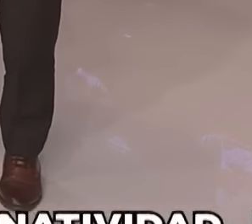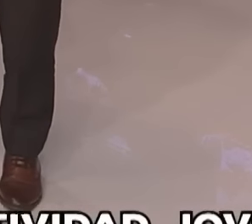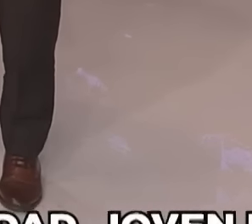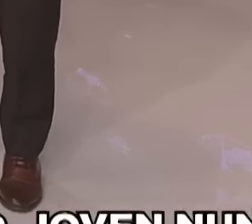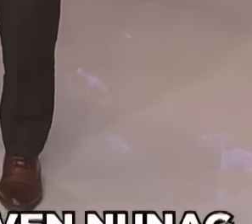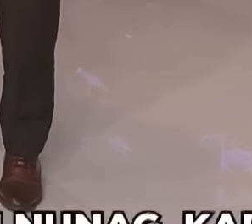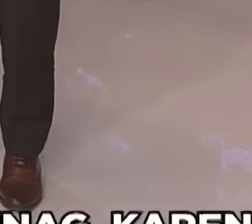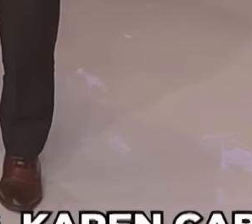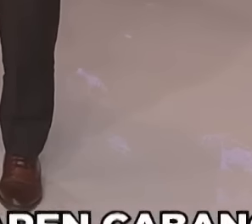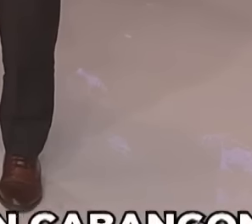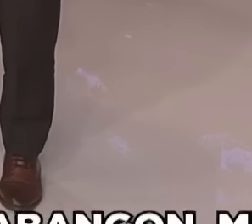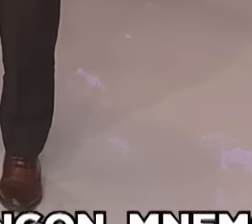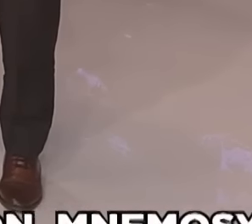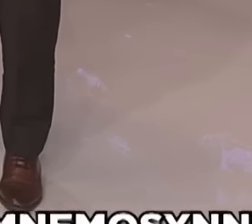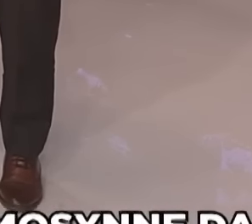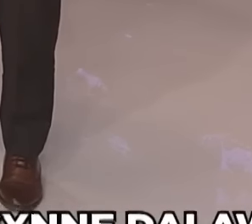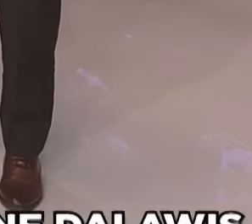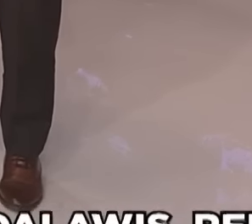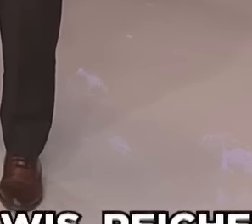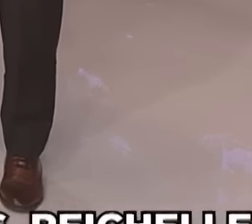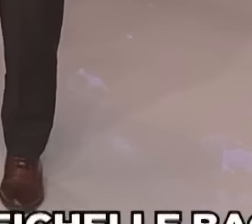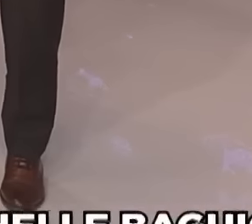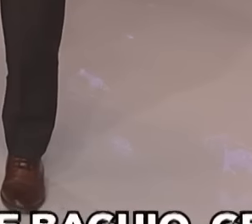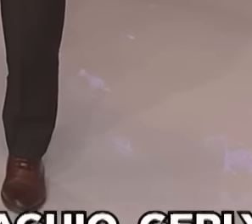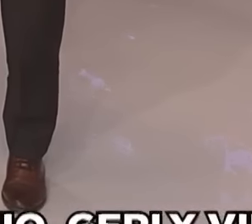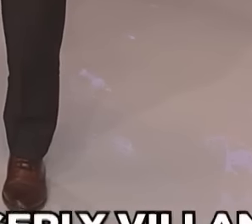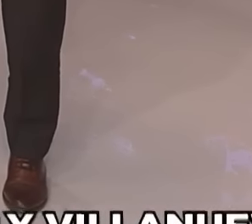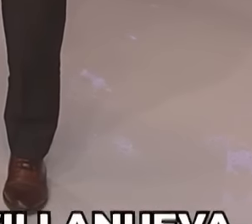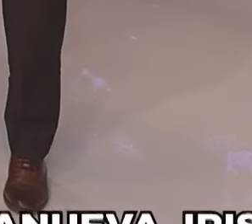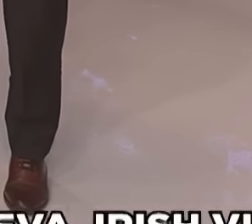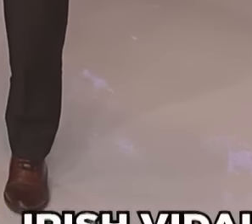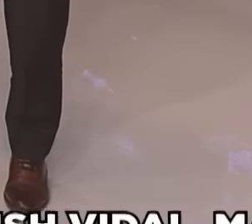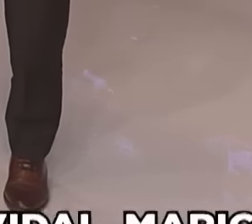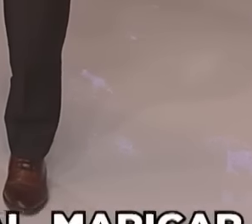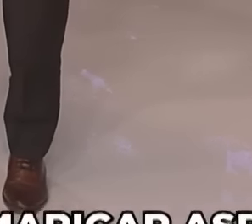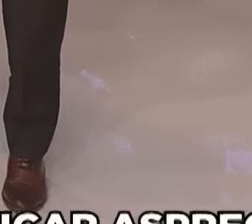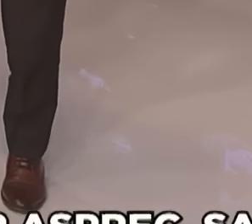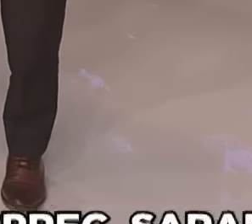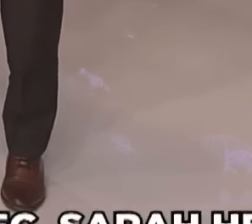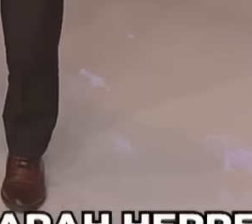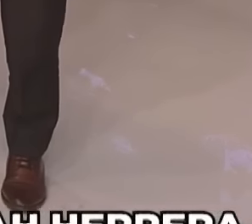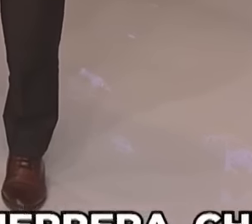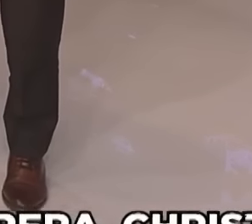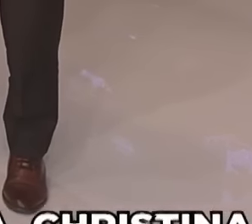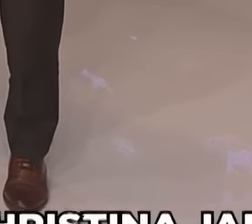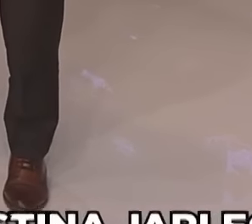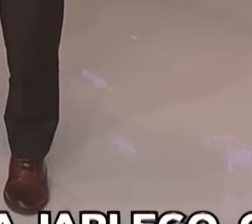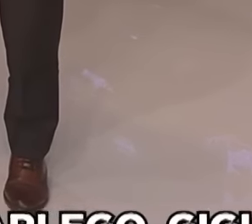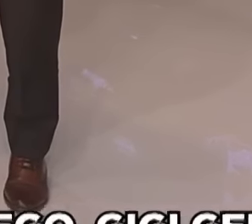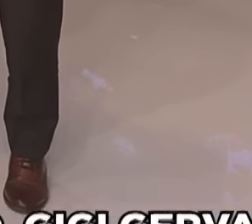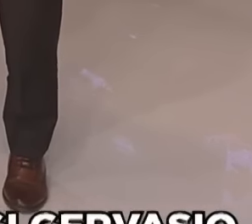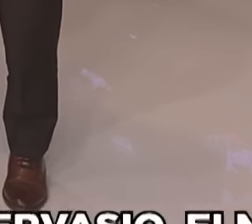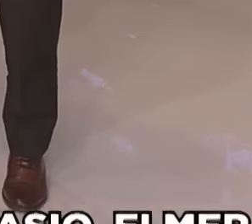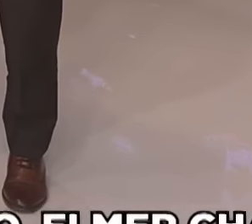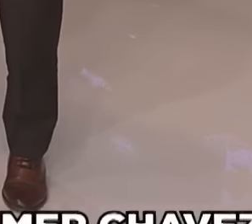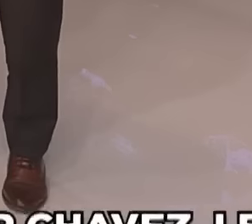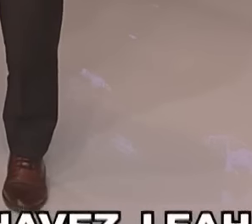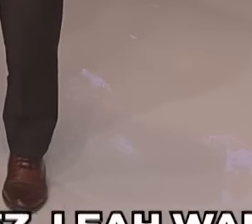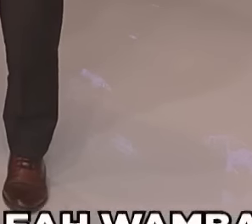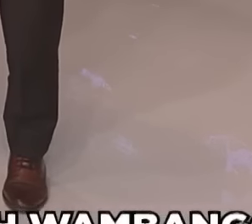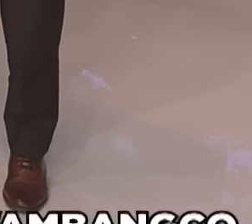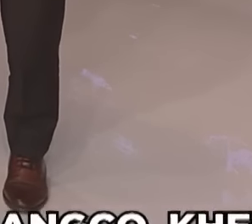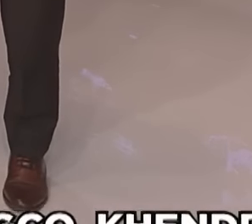Hindi nga magawa yung lasa labat, ilalim pa. Hindi, talagang pangit. Kahit sa mga subdivision namin, nakalawit pa ngayong